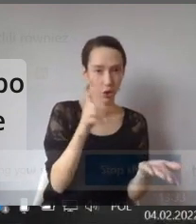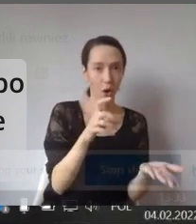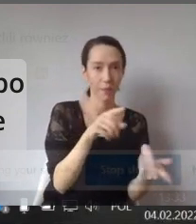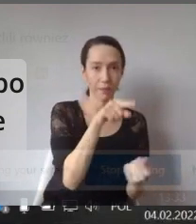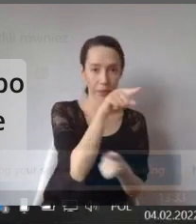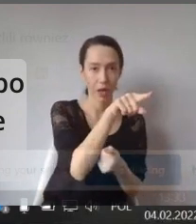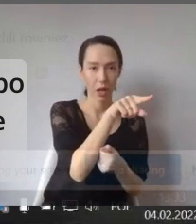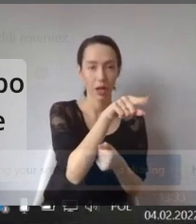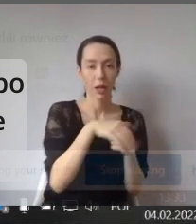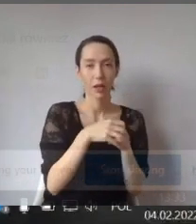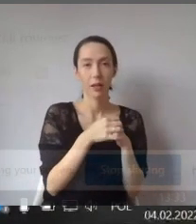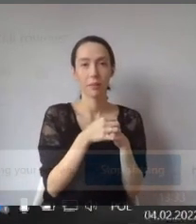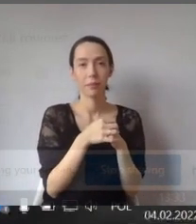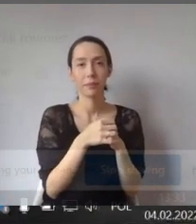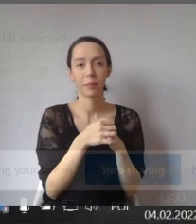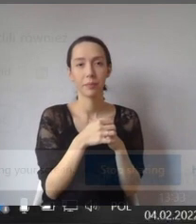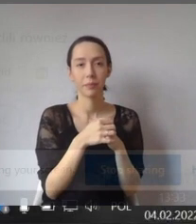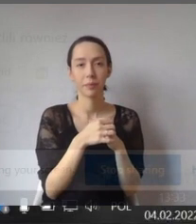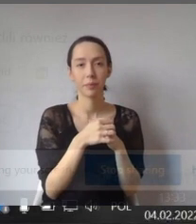ogólnie dostępne.